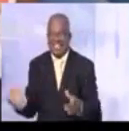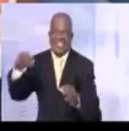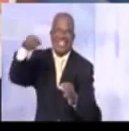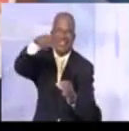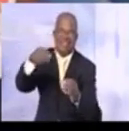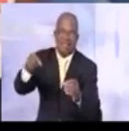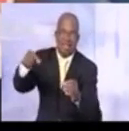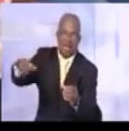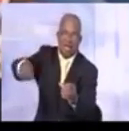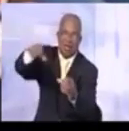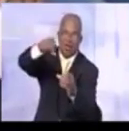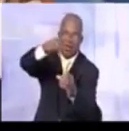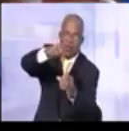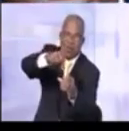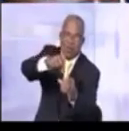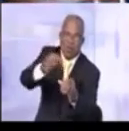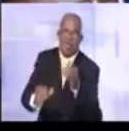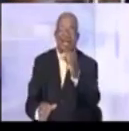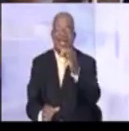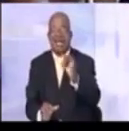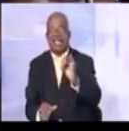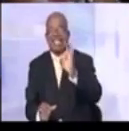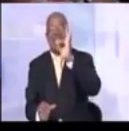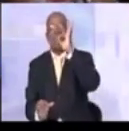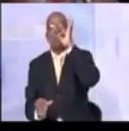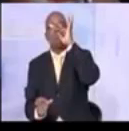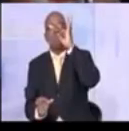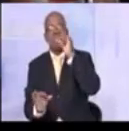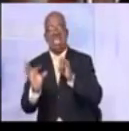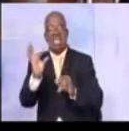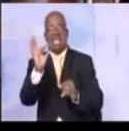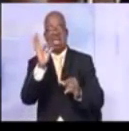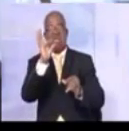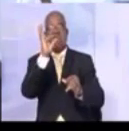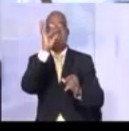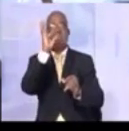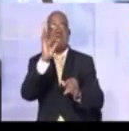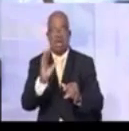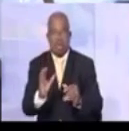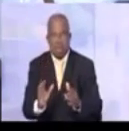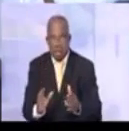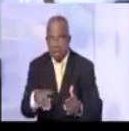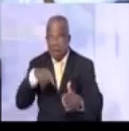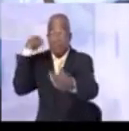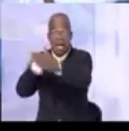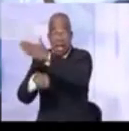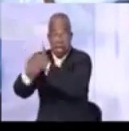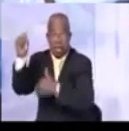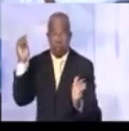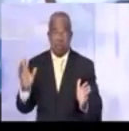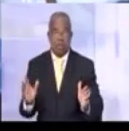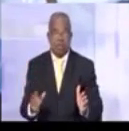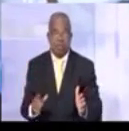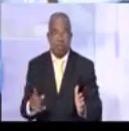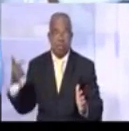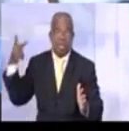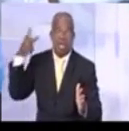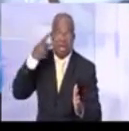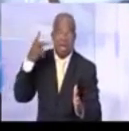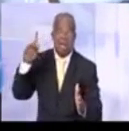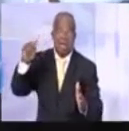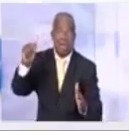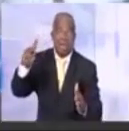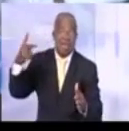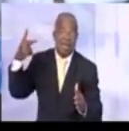laquelle adhèrent tenanciers d'espaces de divertissement et distributeurs. Nous avons aussi de formation en